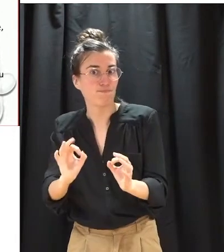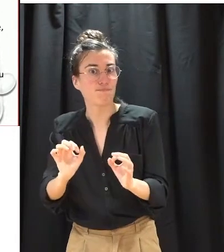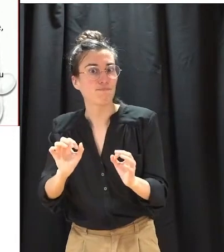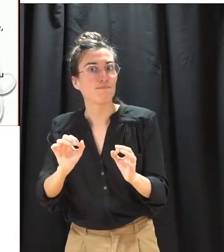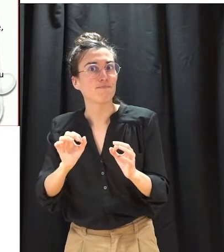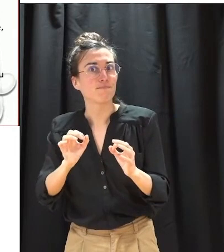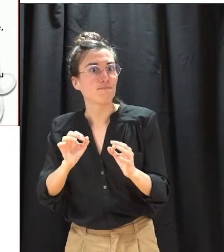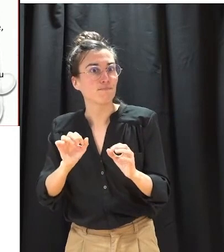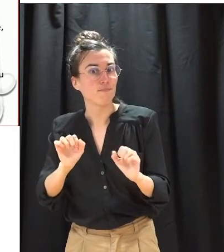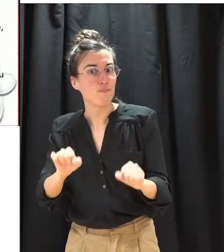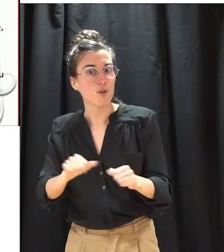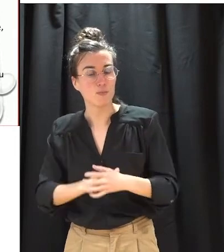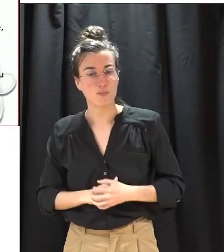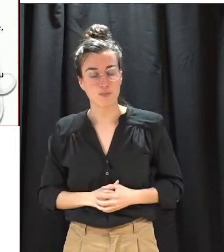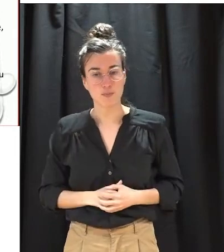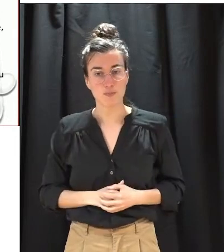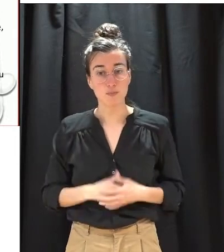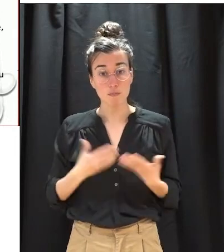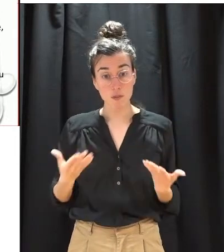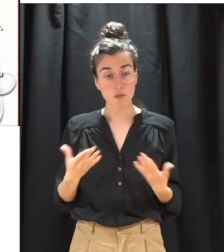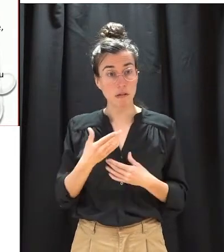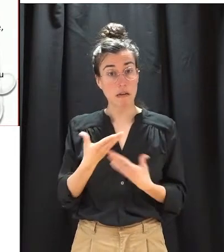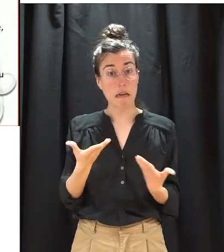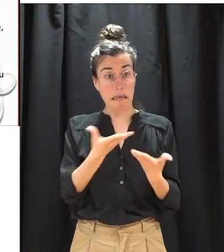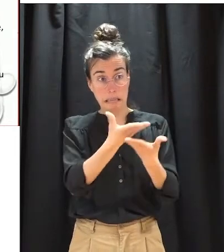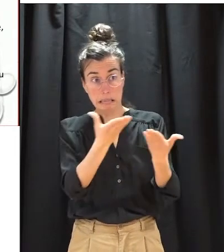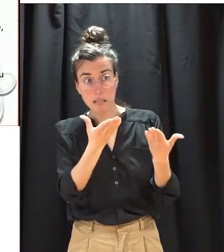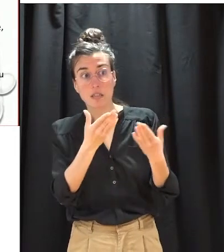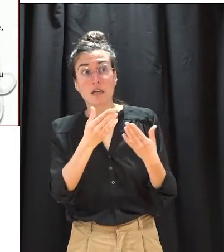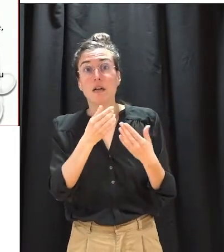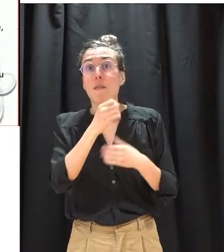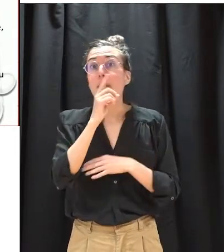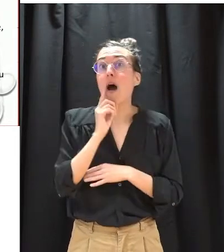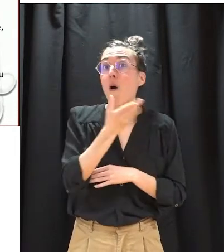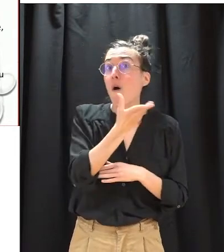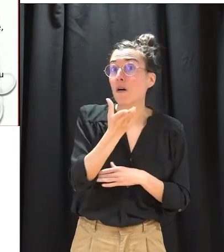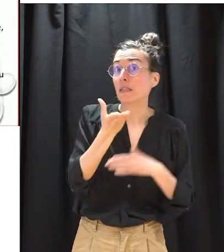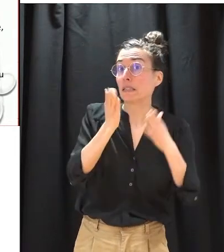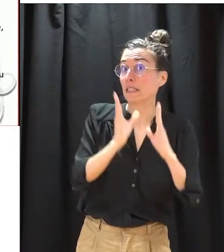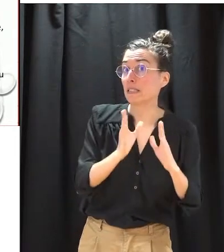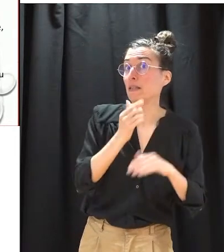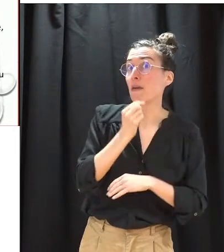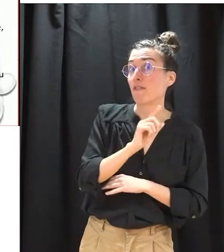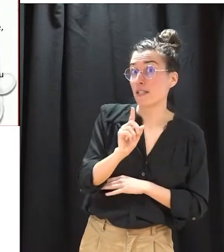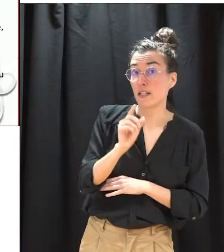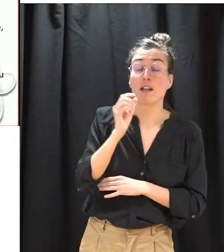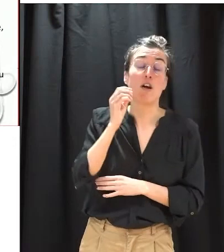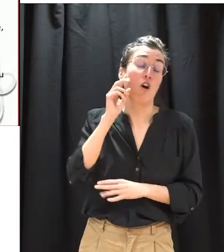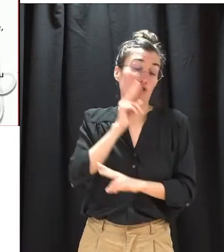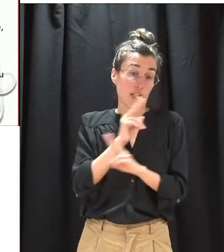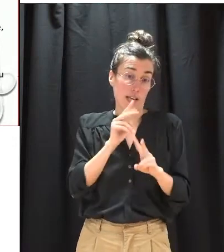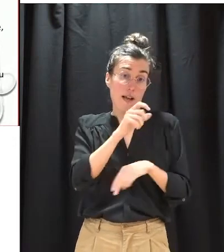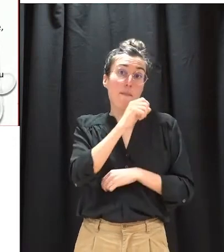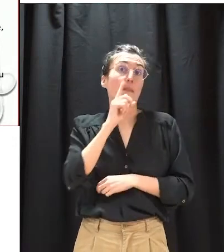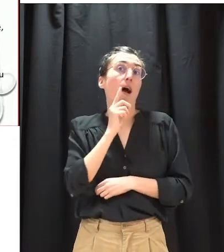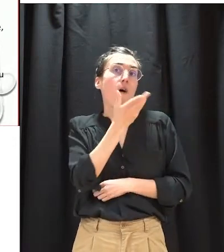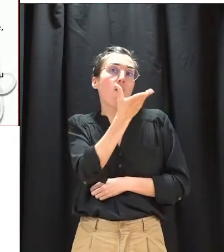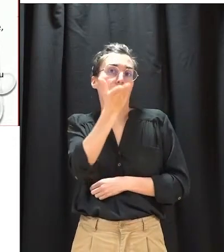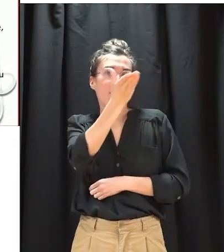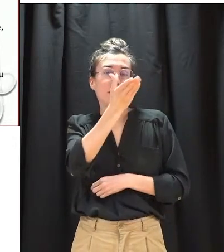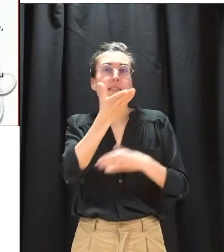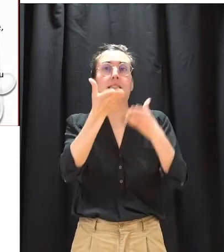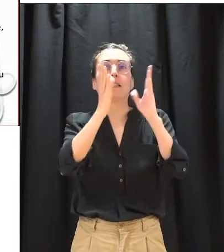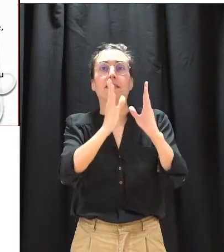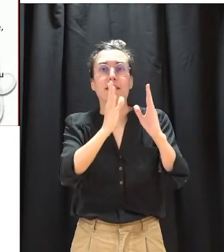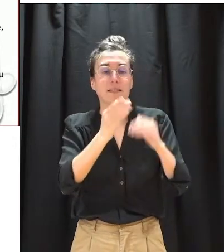Donc cette décision, elle n'est pas toujours facile à prendre. Elle relève la plupart du temps de l'autorité parentale, parce que lorsque l'enfant est tout petit, il n'est pas